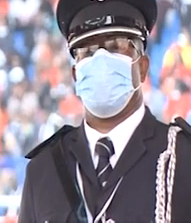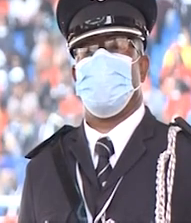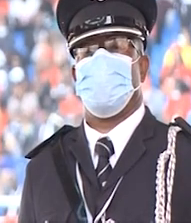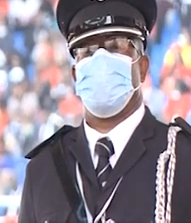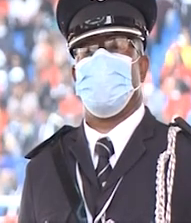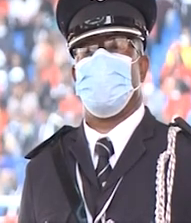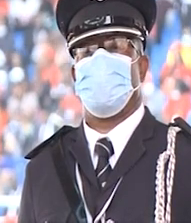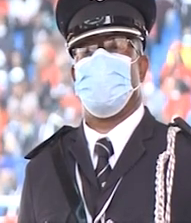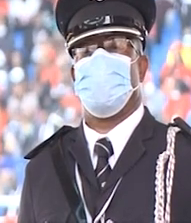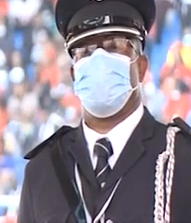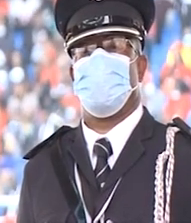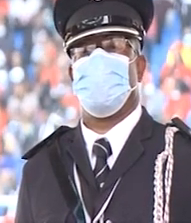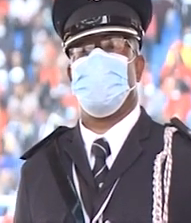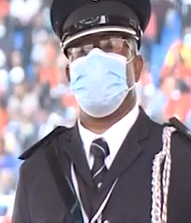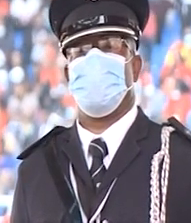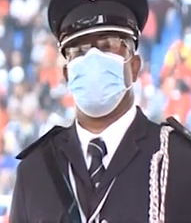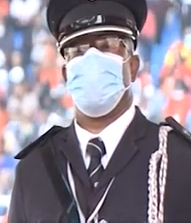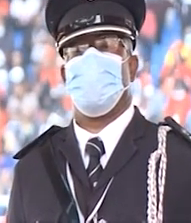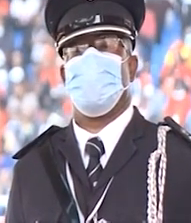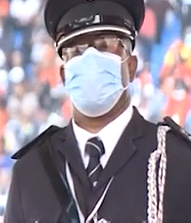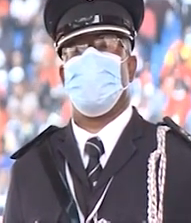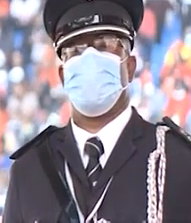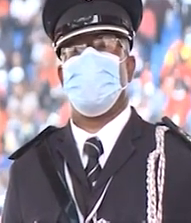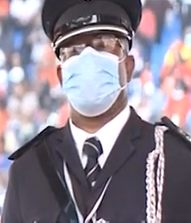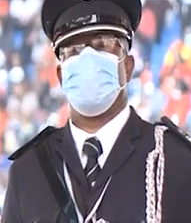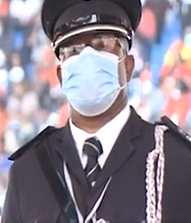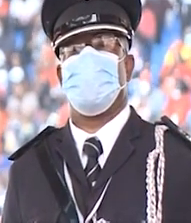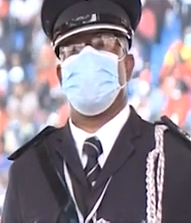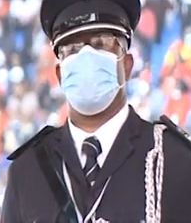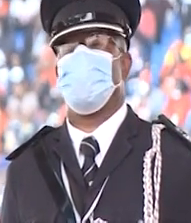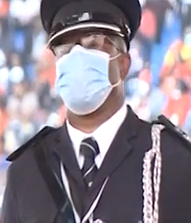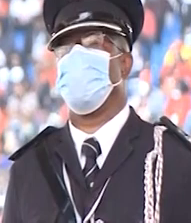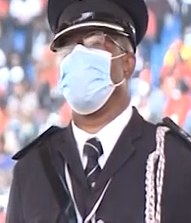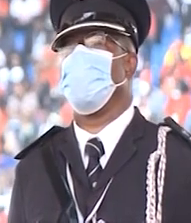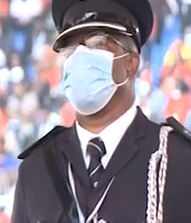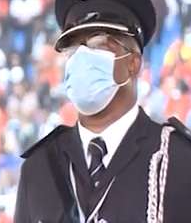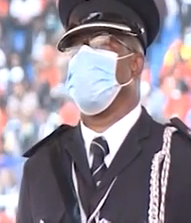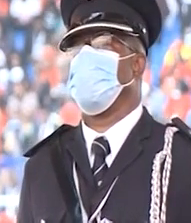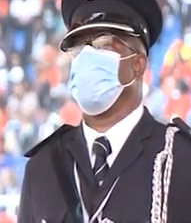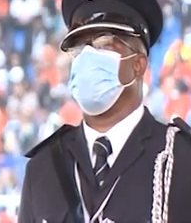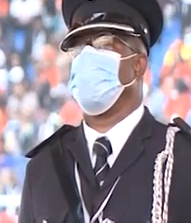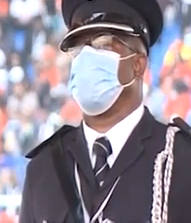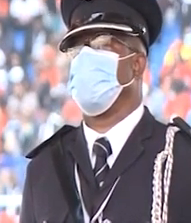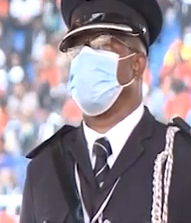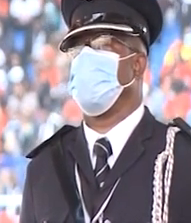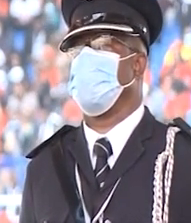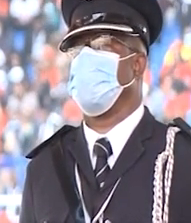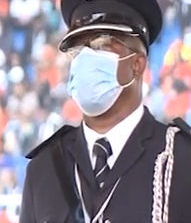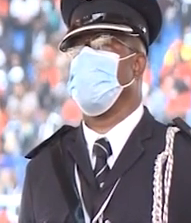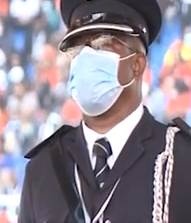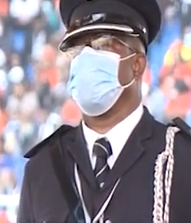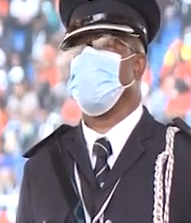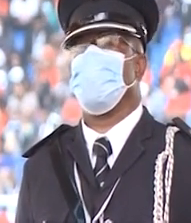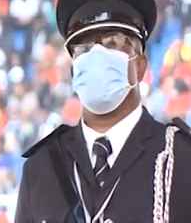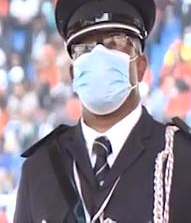Kaunda, dont le rôle et l'attitude ont été charnières dans l'avènement de ce que